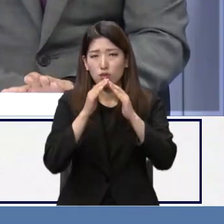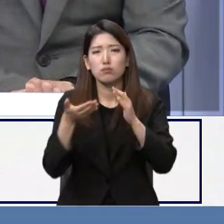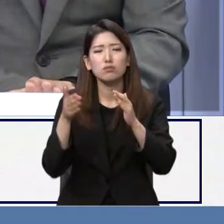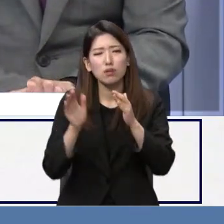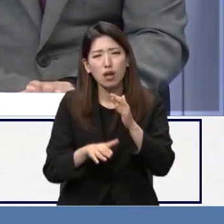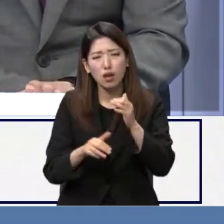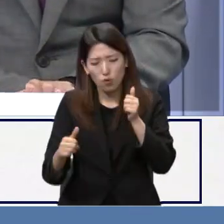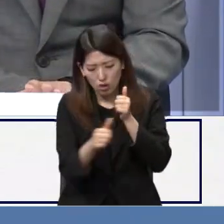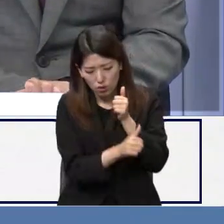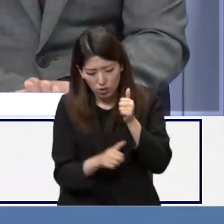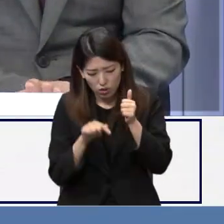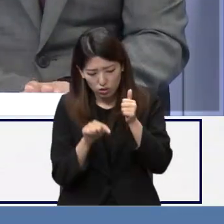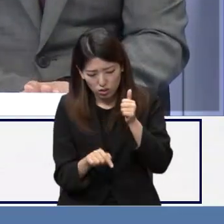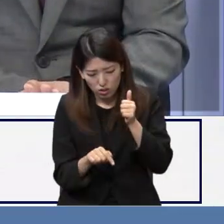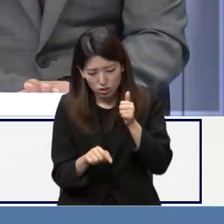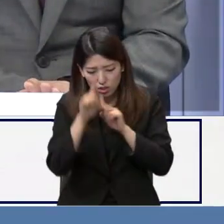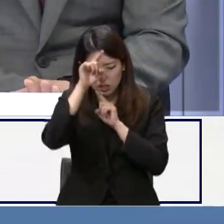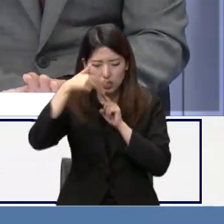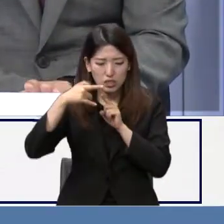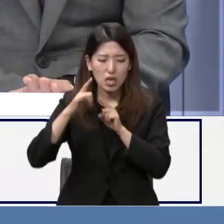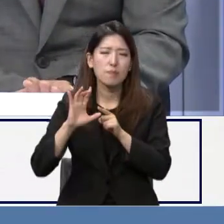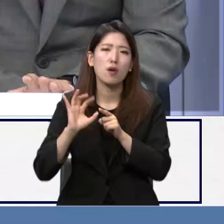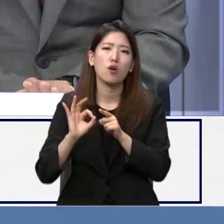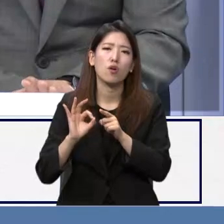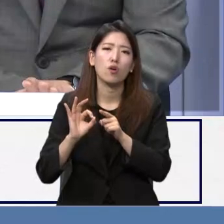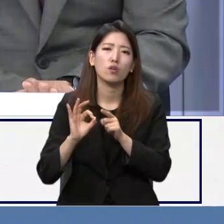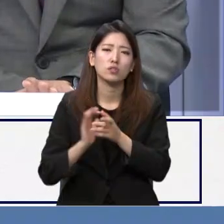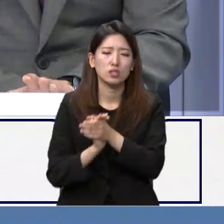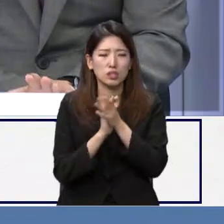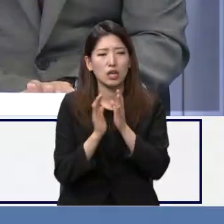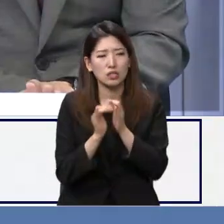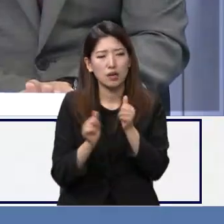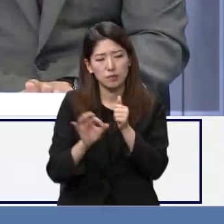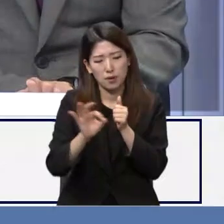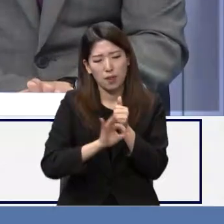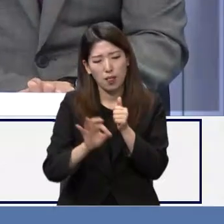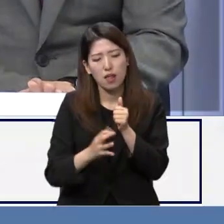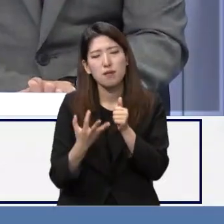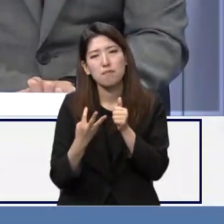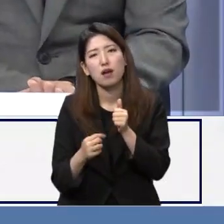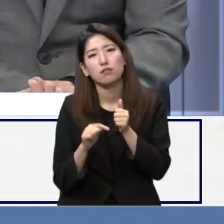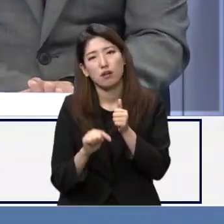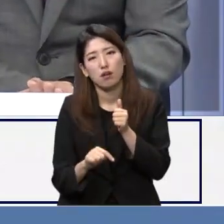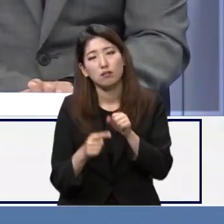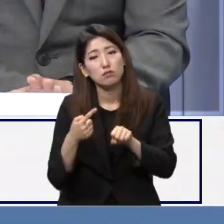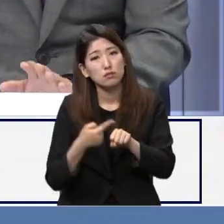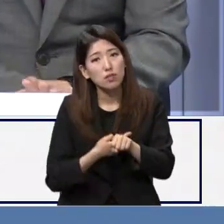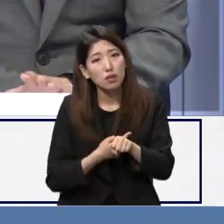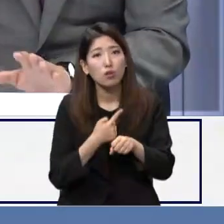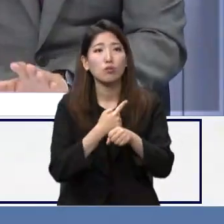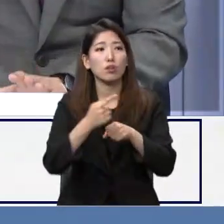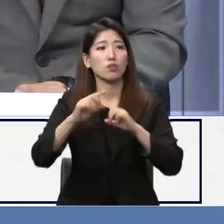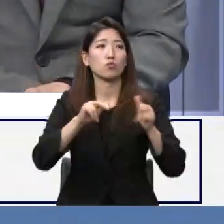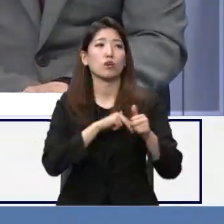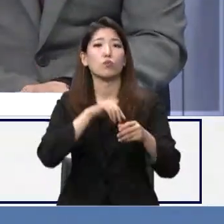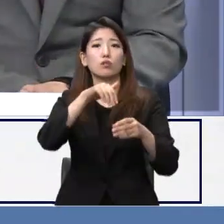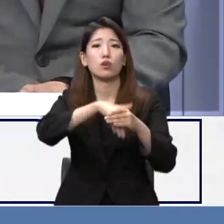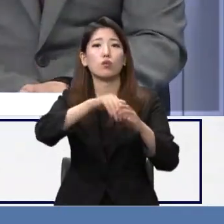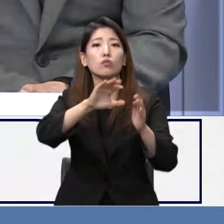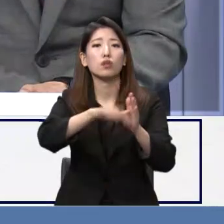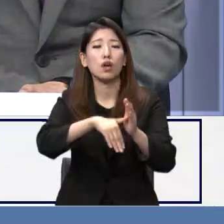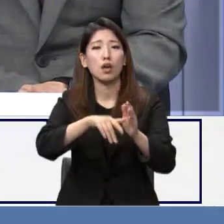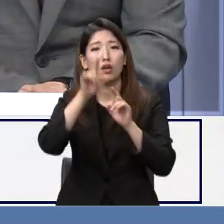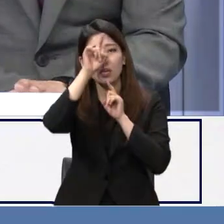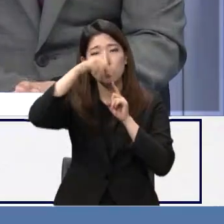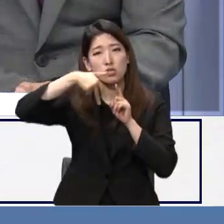안에서 앞으로의 공천에 대해서 요동칠 거라는 그 더불어민주당 안에서의 그 움직임 거기서 이낙연 전 대표가 어떤 스탠스를